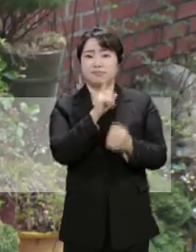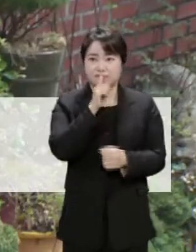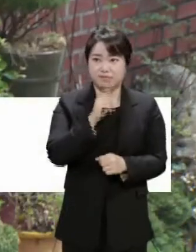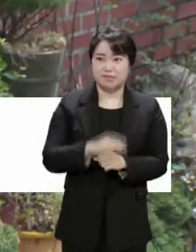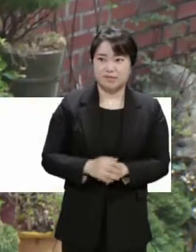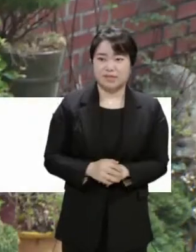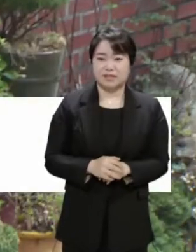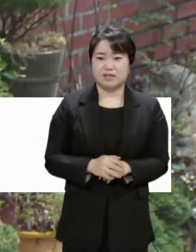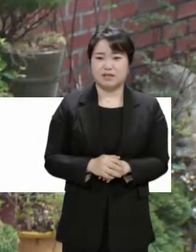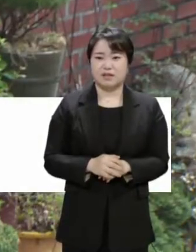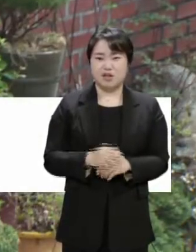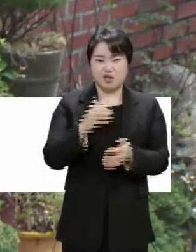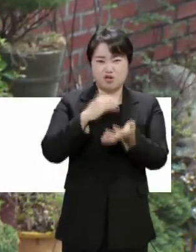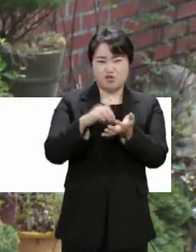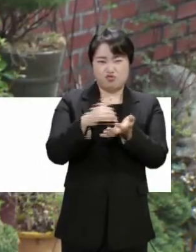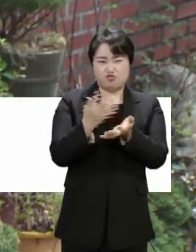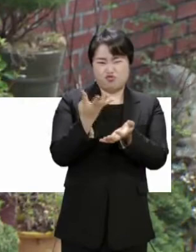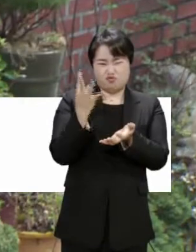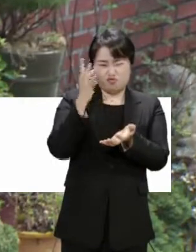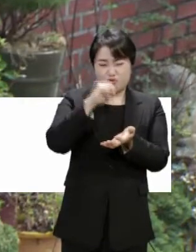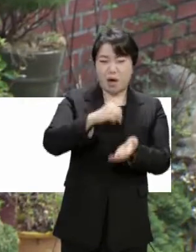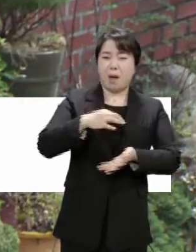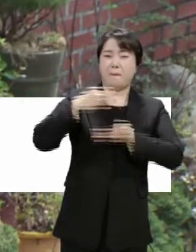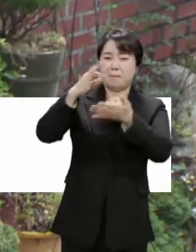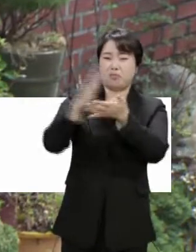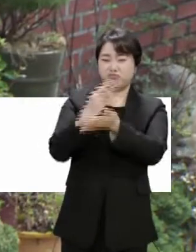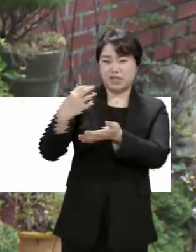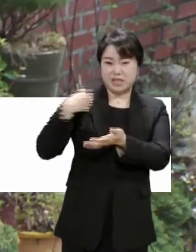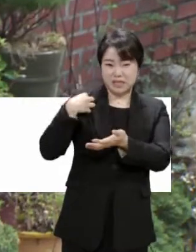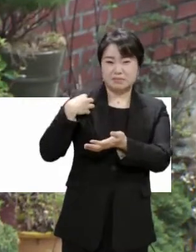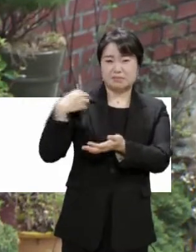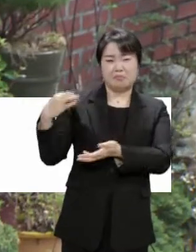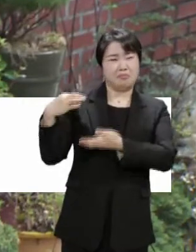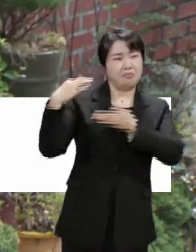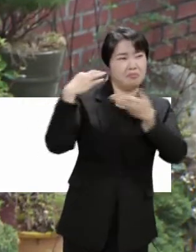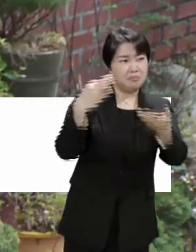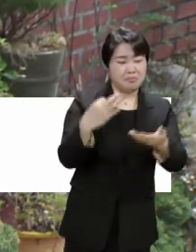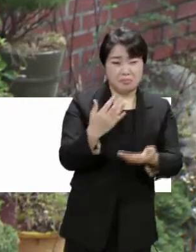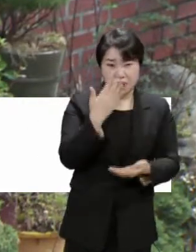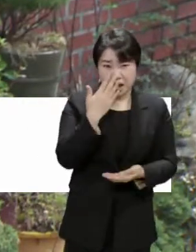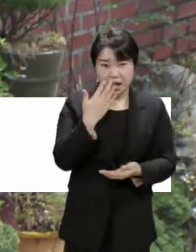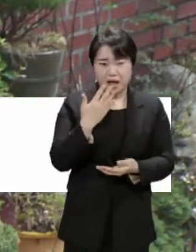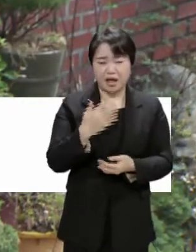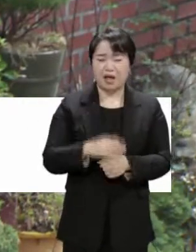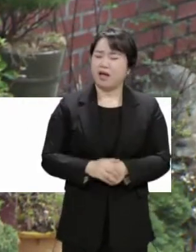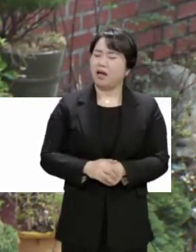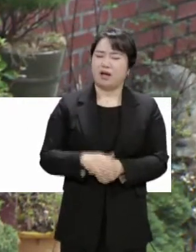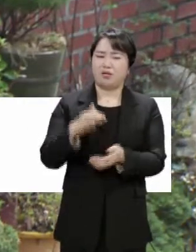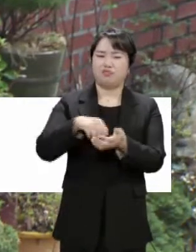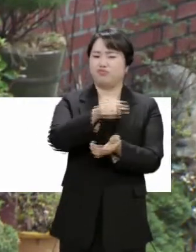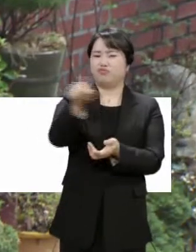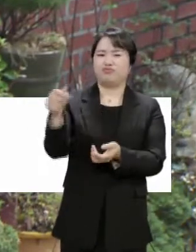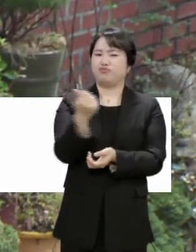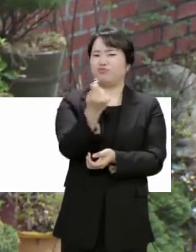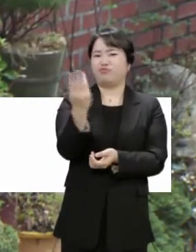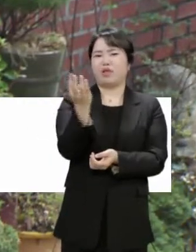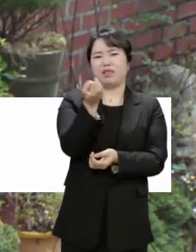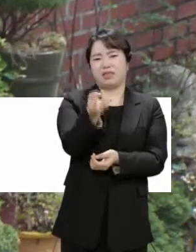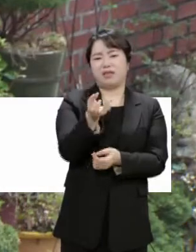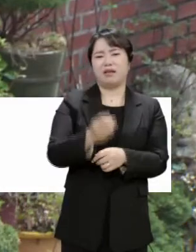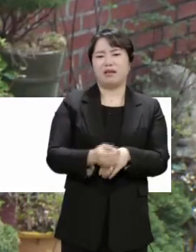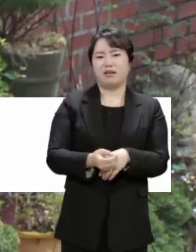그 수억을 분담금을 잔액을 챙겨가지고 들어갈 수 있는 그놈들이 과연 몇 분이나 되겠어요.